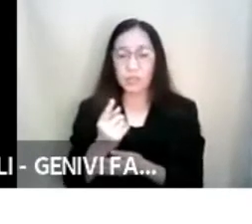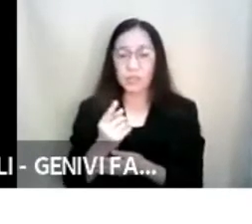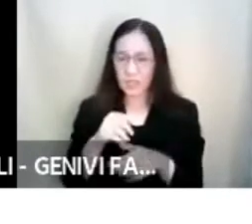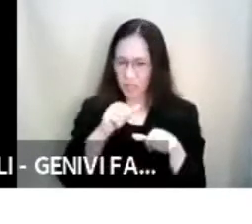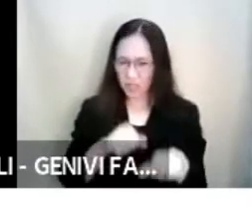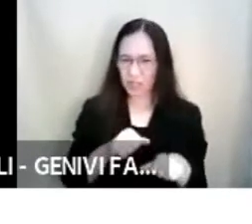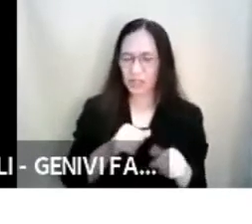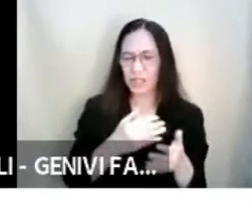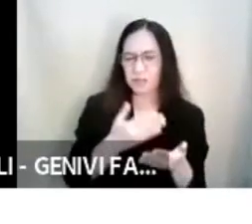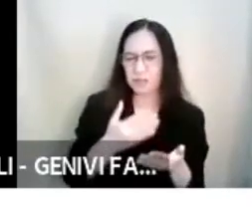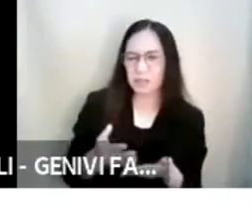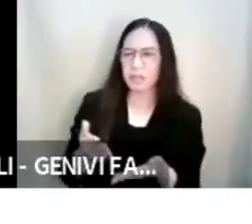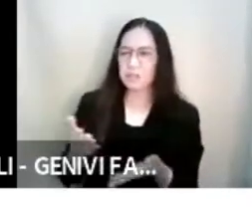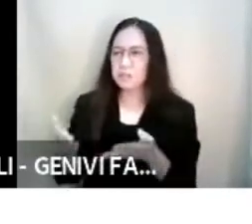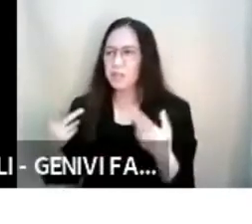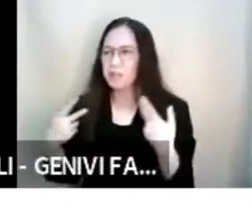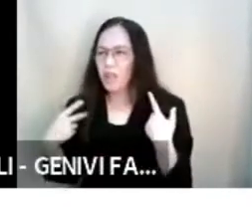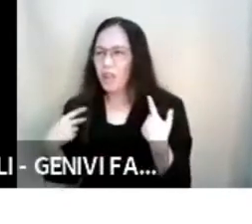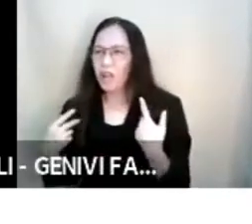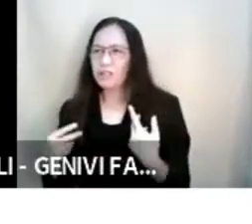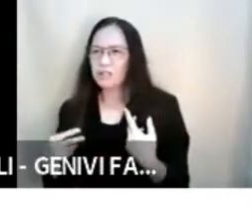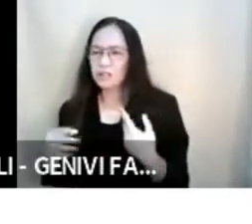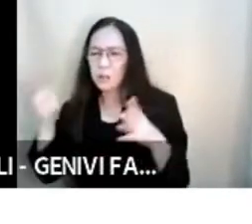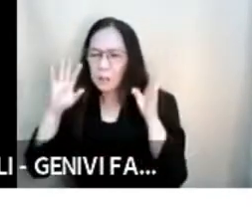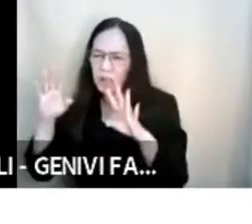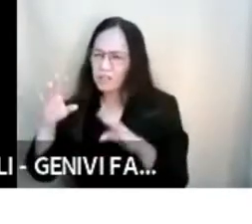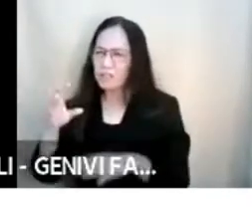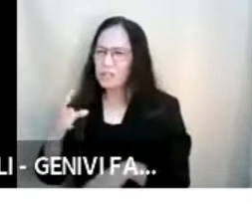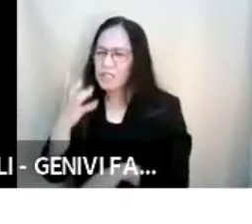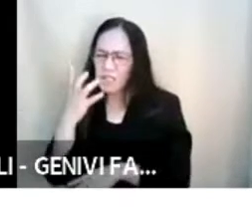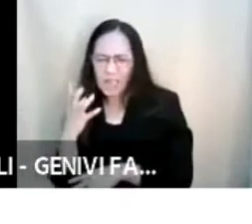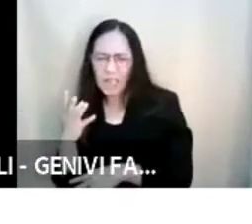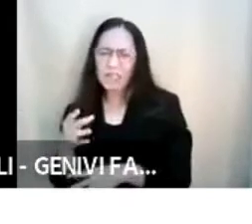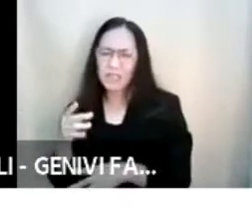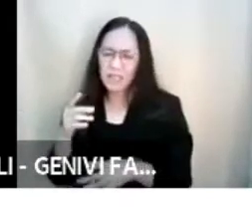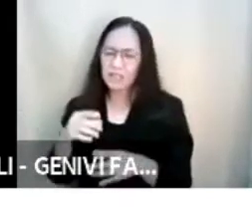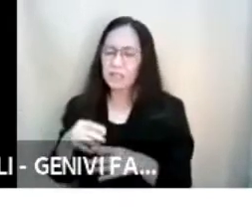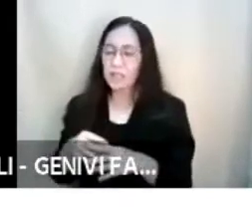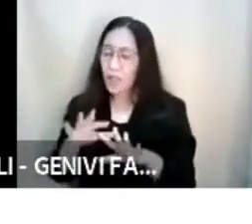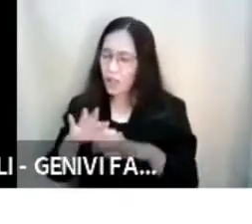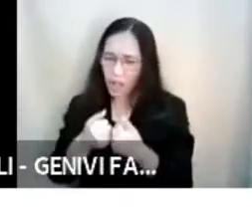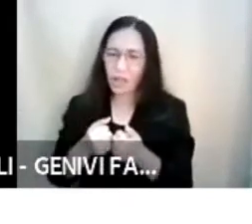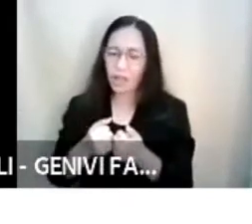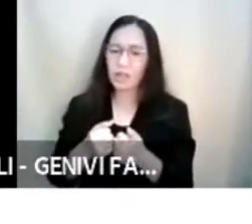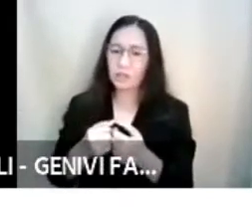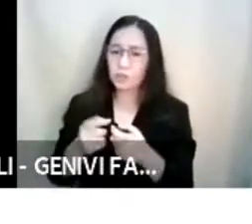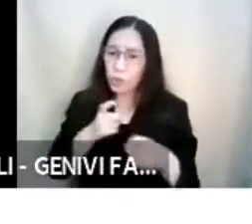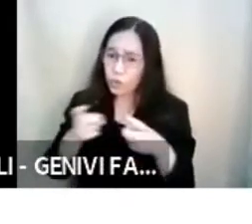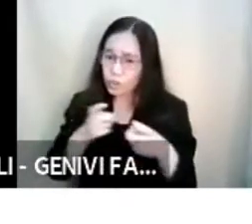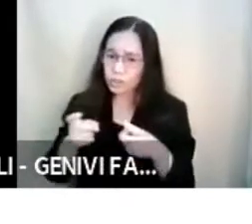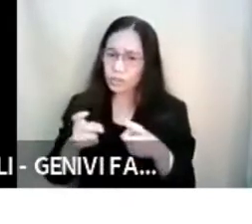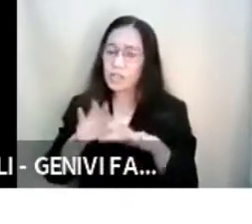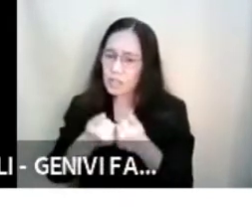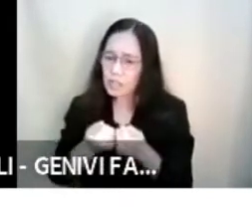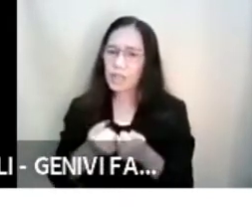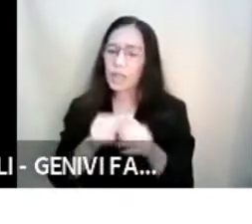ng tantrums, halimbawa, or magre-react negatively to that. Now, how do you manage that? And how do you teach them to manage